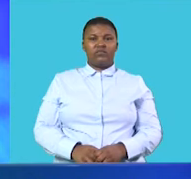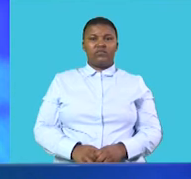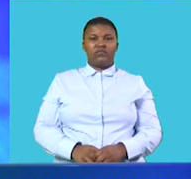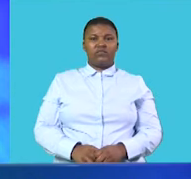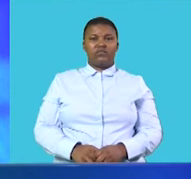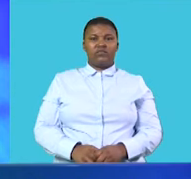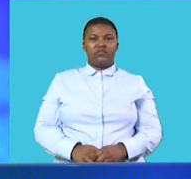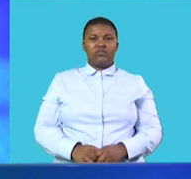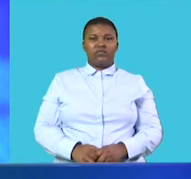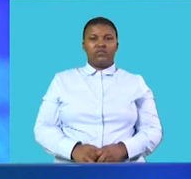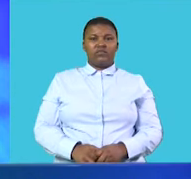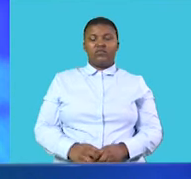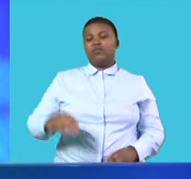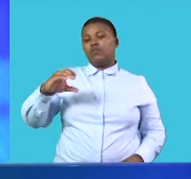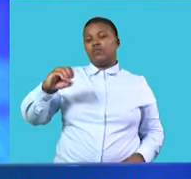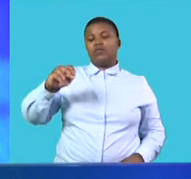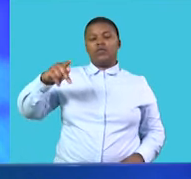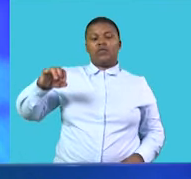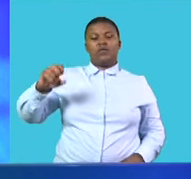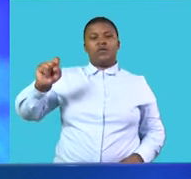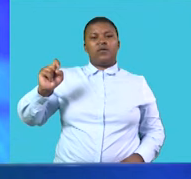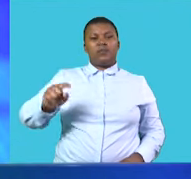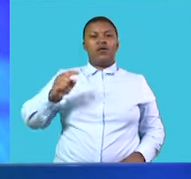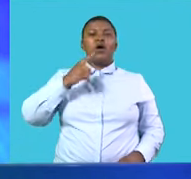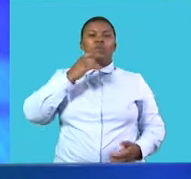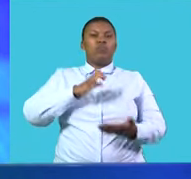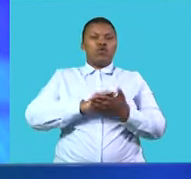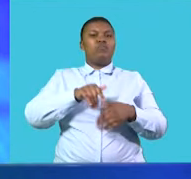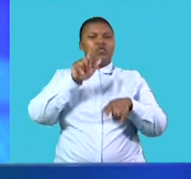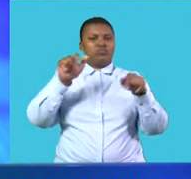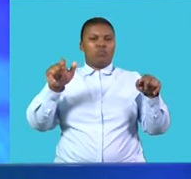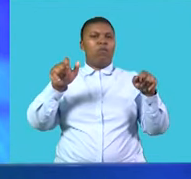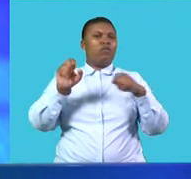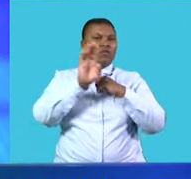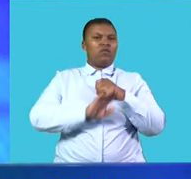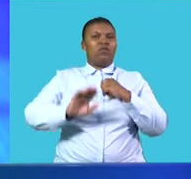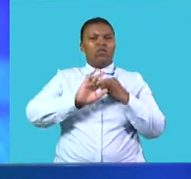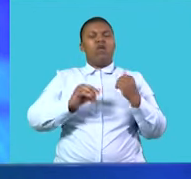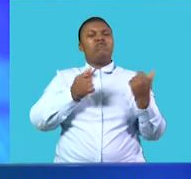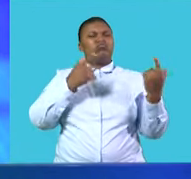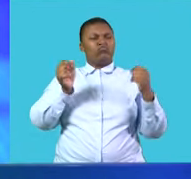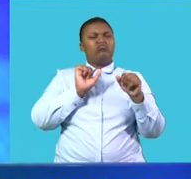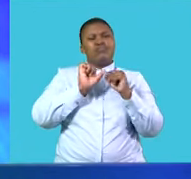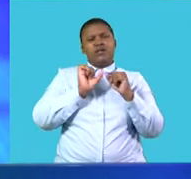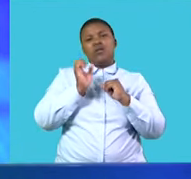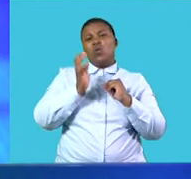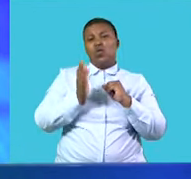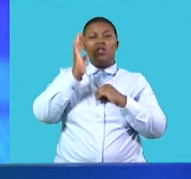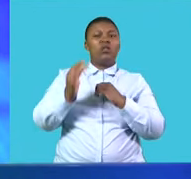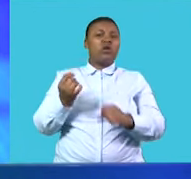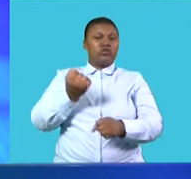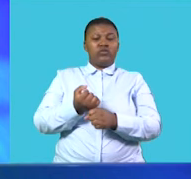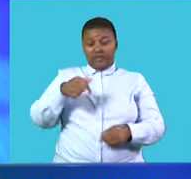I-Congress of the People iqinisekisa abemi boMzantsi Afrika ukuba izakuqhuba kakuhle kunyulo oluzayo lwesizwe nelwephondo. Lo mbutho wenze